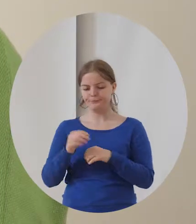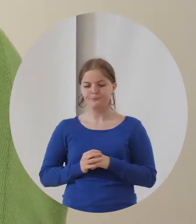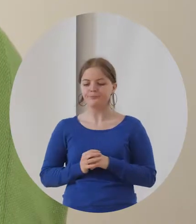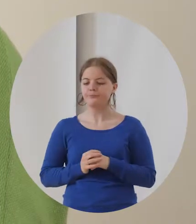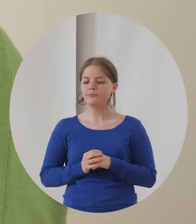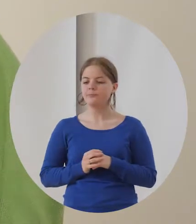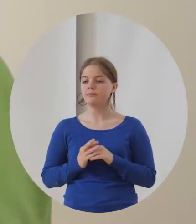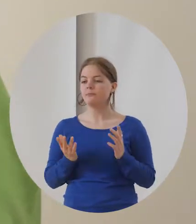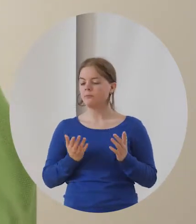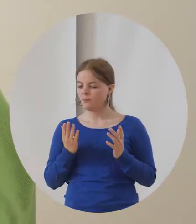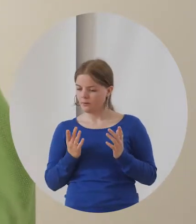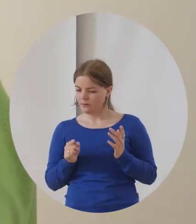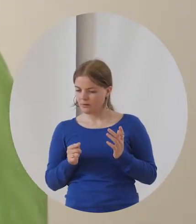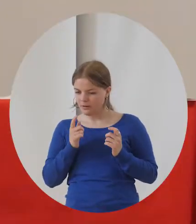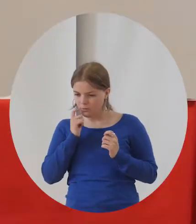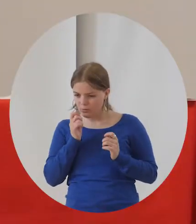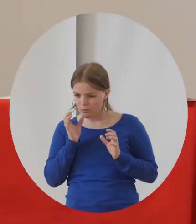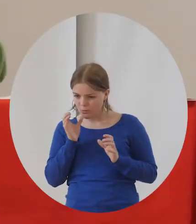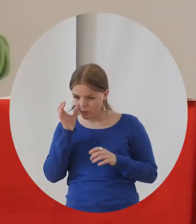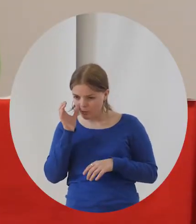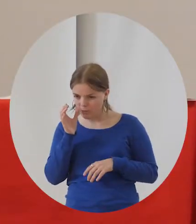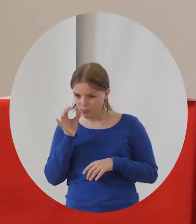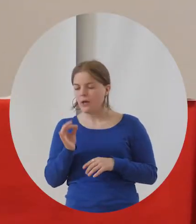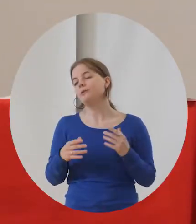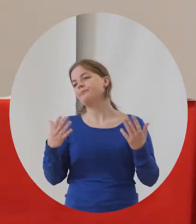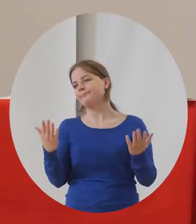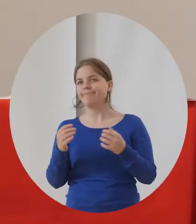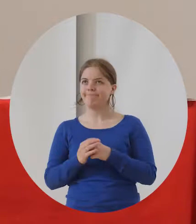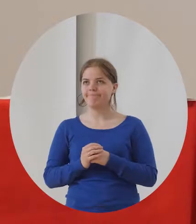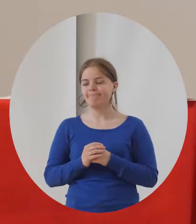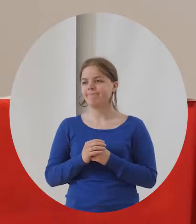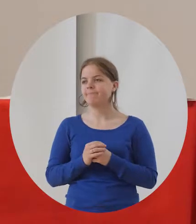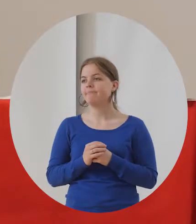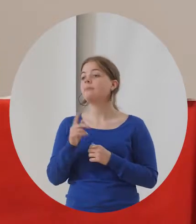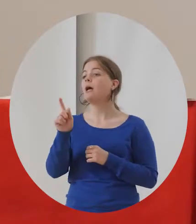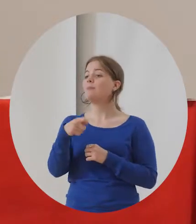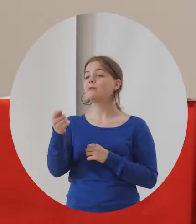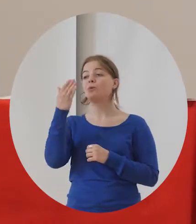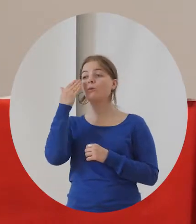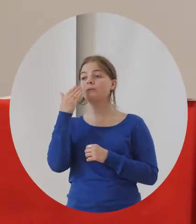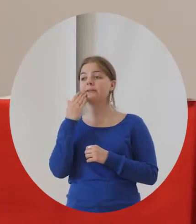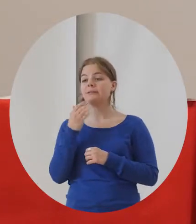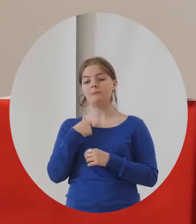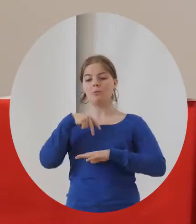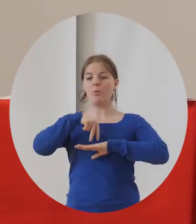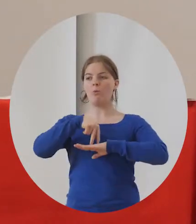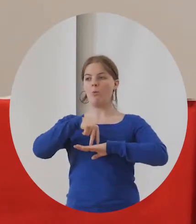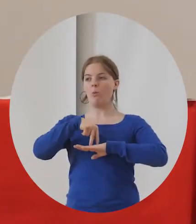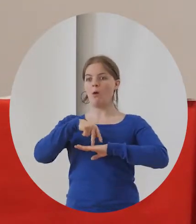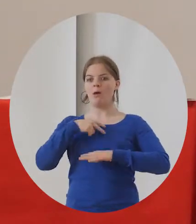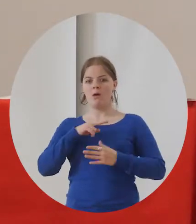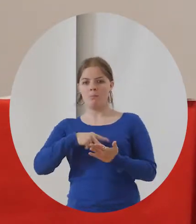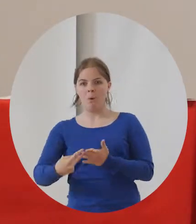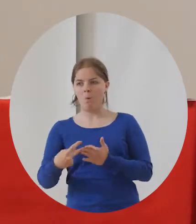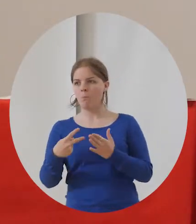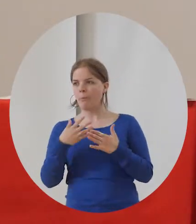puis, attention. Ah oui, alors évidemment... quand on est debout et qu'on a peur de chuter et